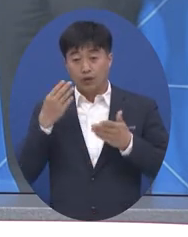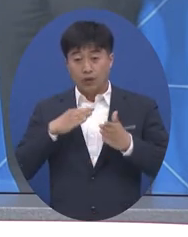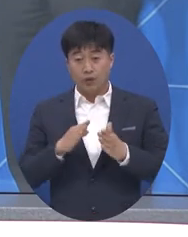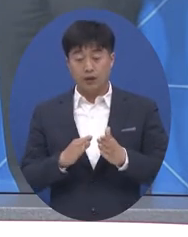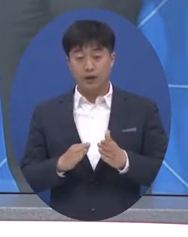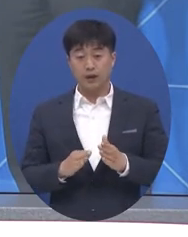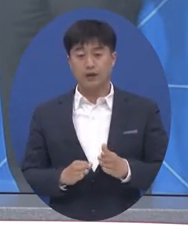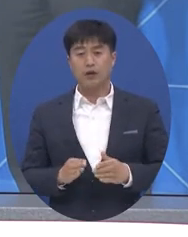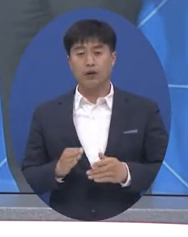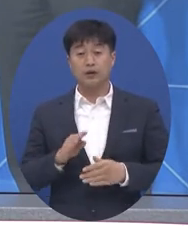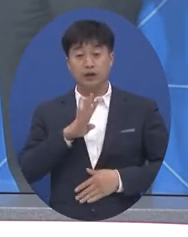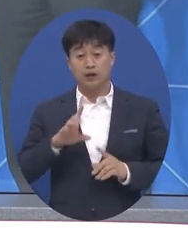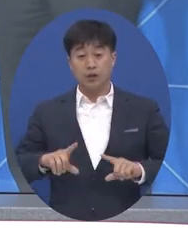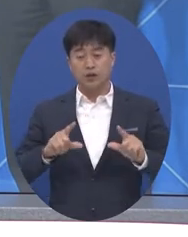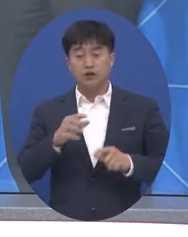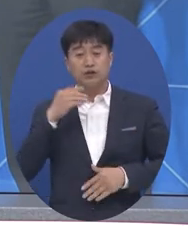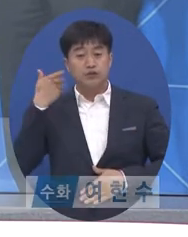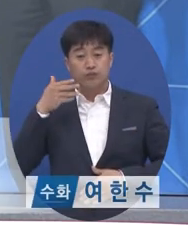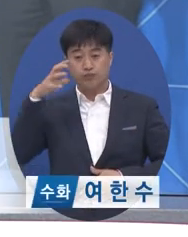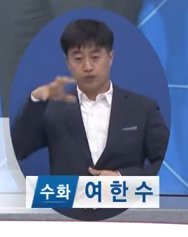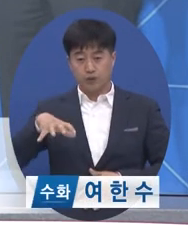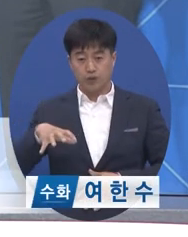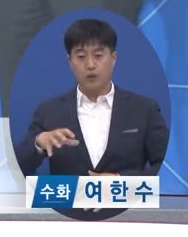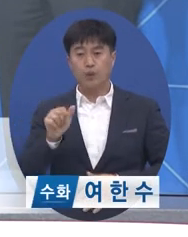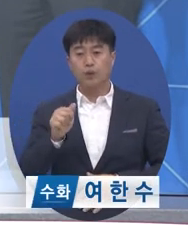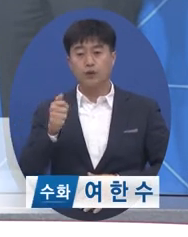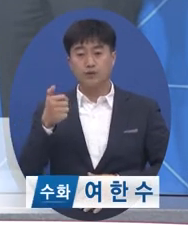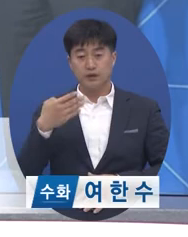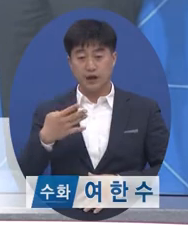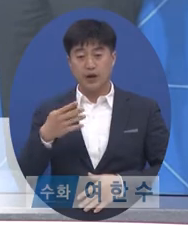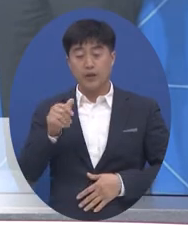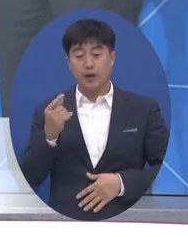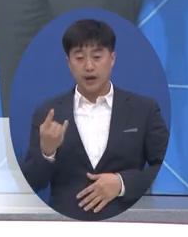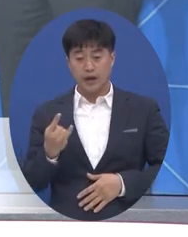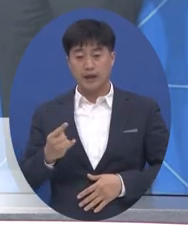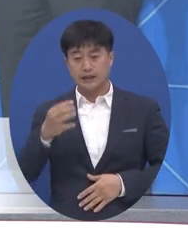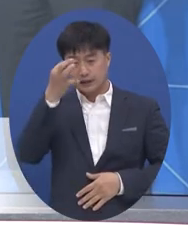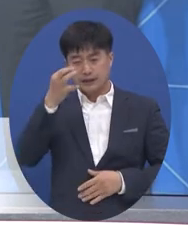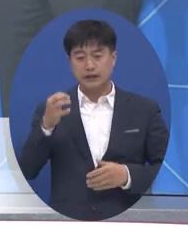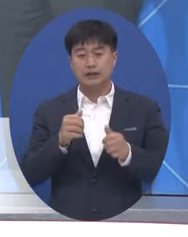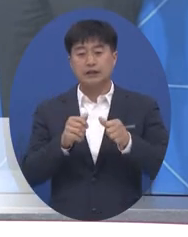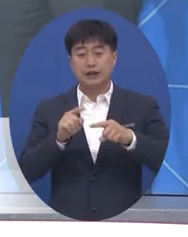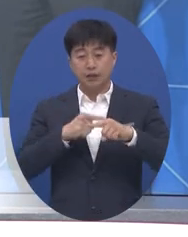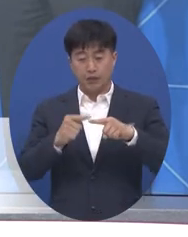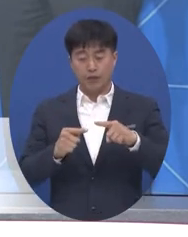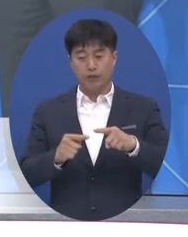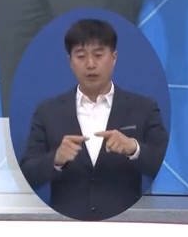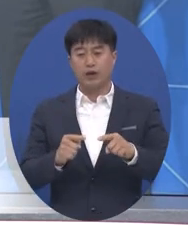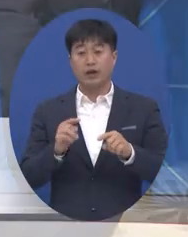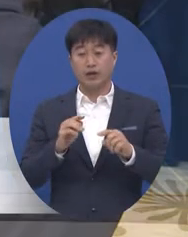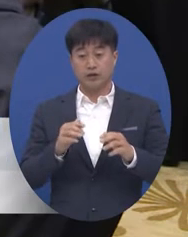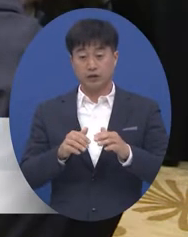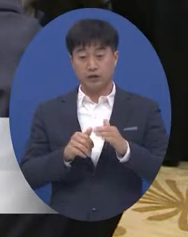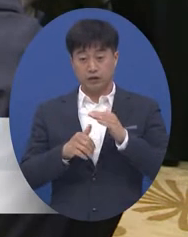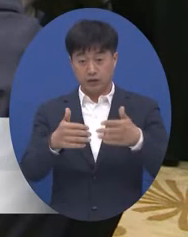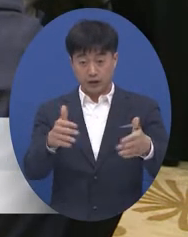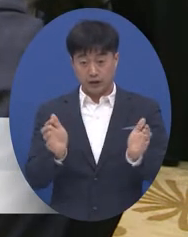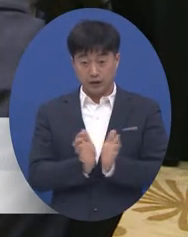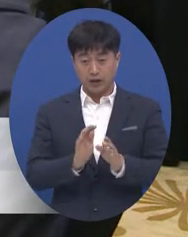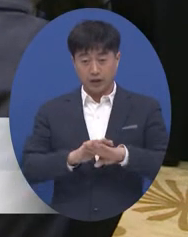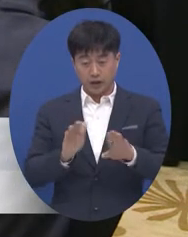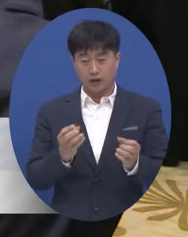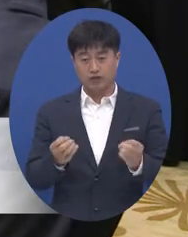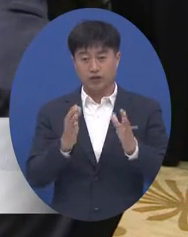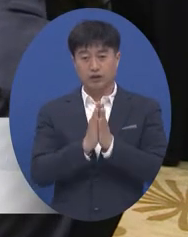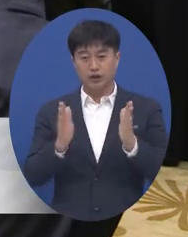경기도가 4일 오전 의정부 아일랜드 캐슬에서 제54회 전국 힌링경기대회 경기도 선수단 해단식을 열었습니다. 경기도는 지난